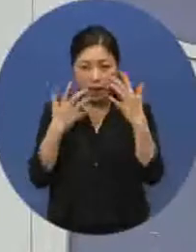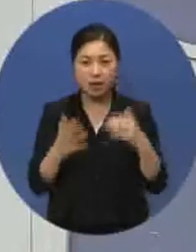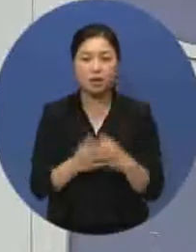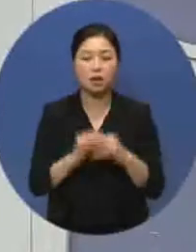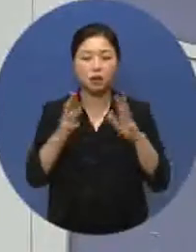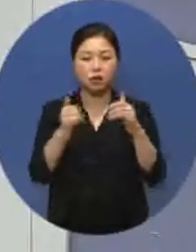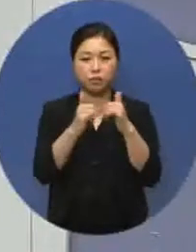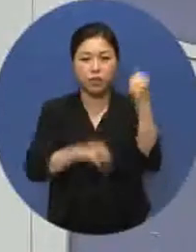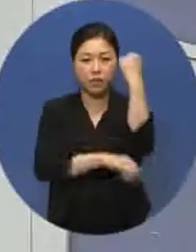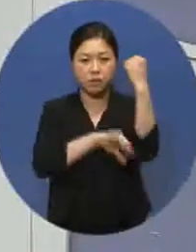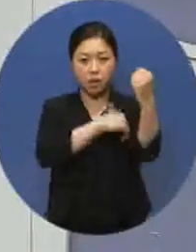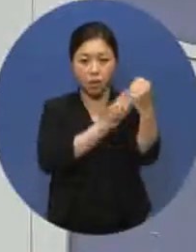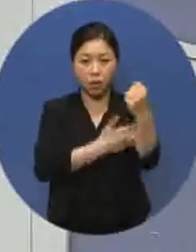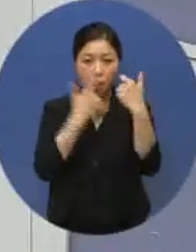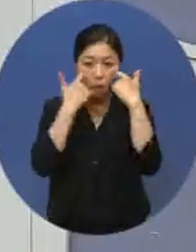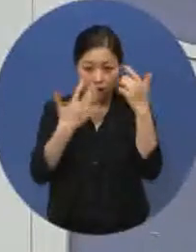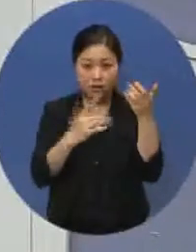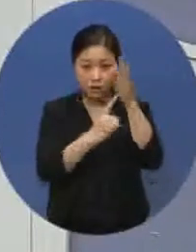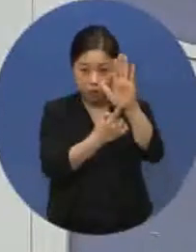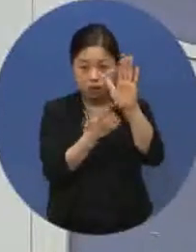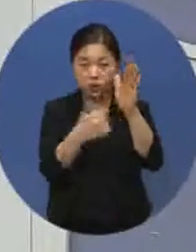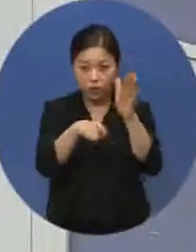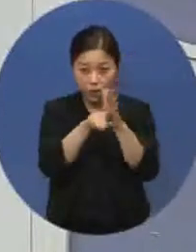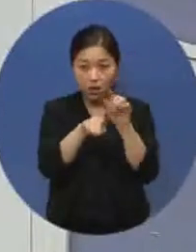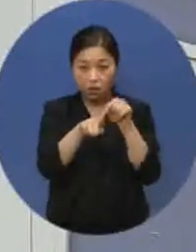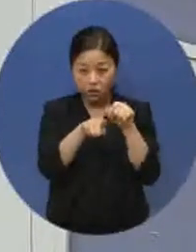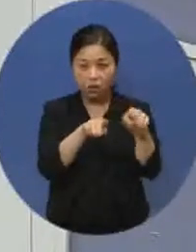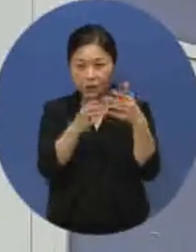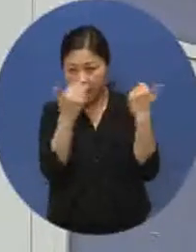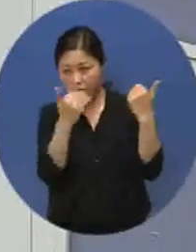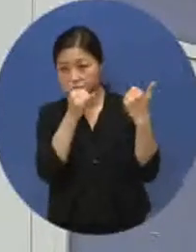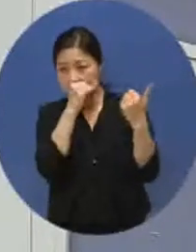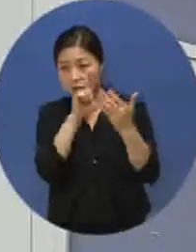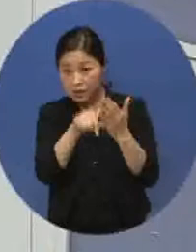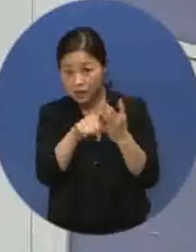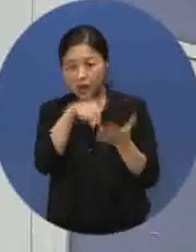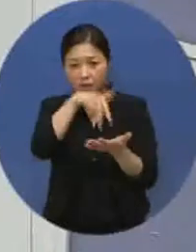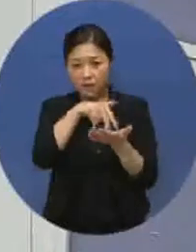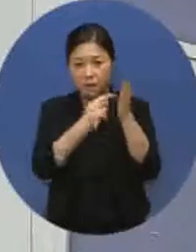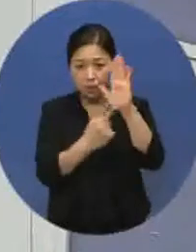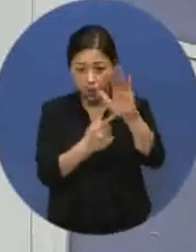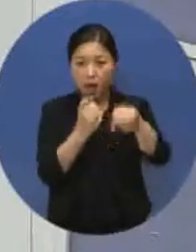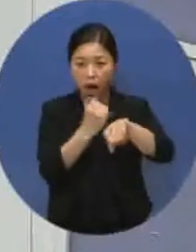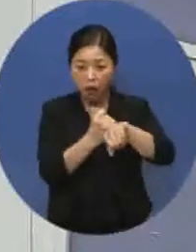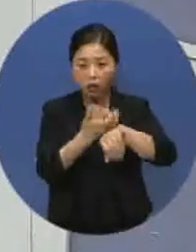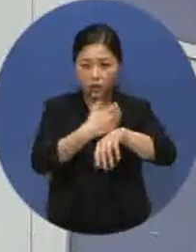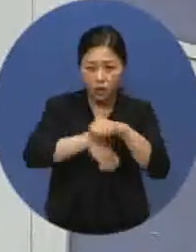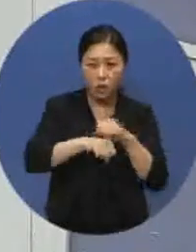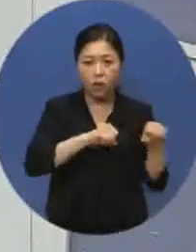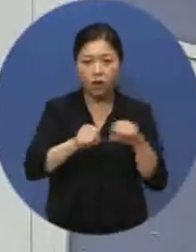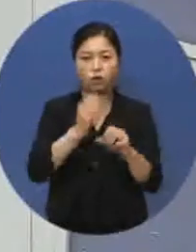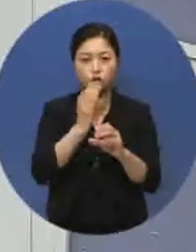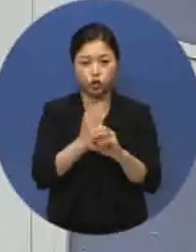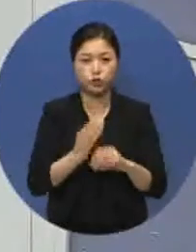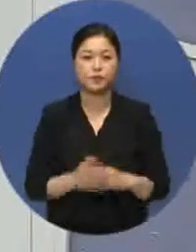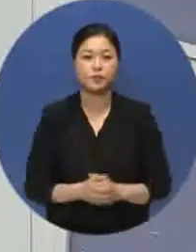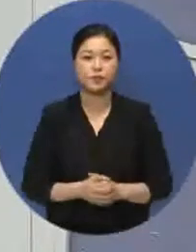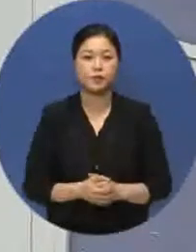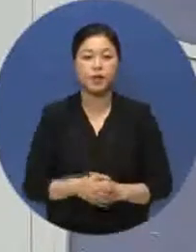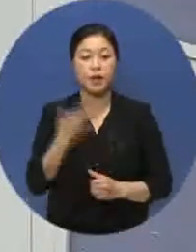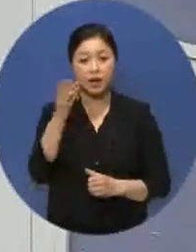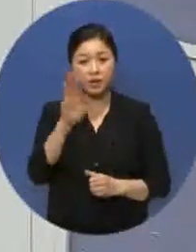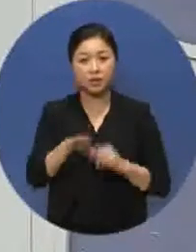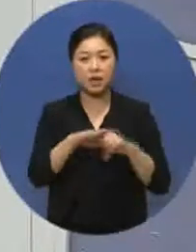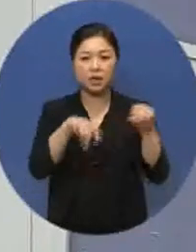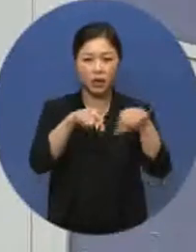기본권을 보장하는 어떤 그런 부분에 대한 침해가 있을 때는 지금까지 성명서를 내고 저희가 적극 활동을 해왔습니다. 단지 워낙